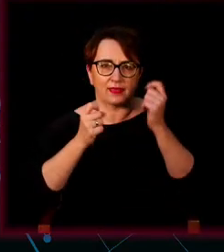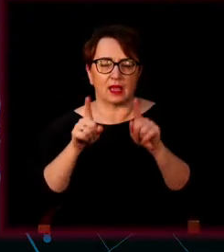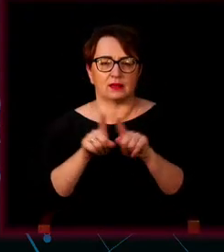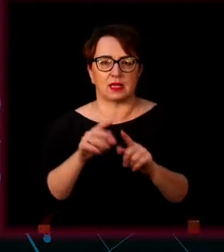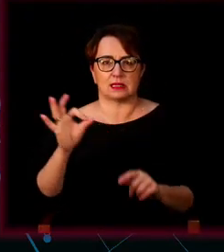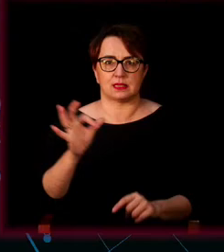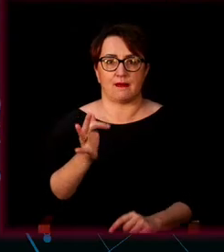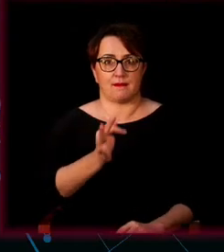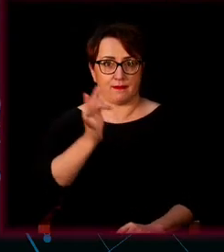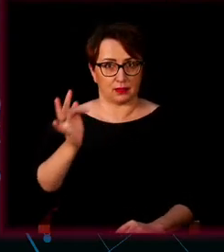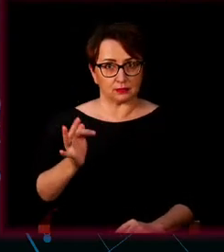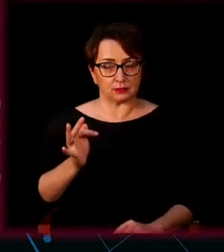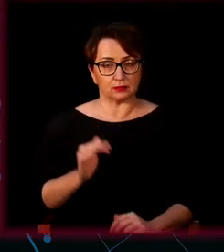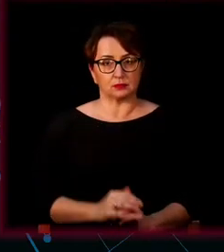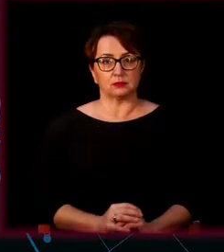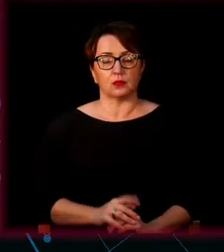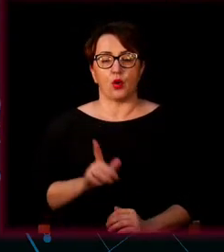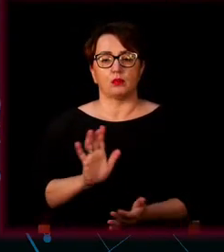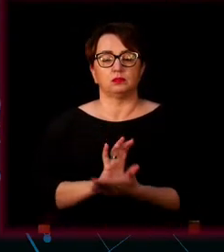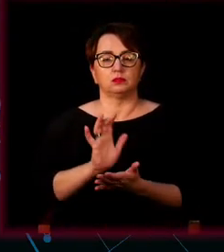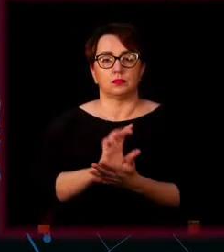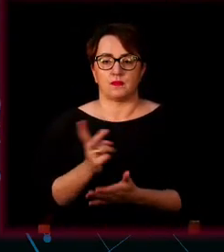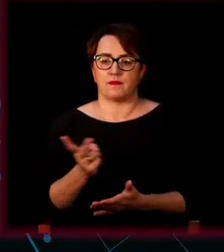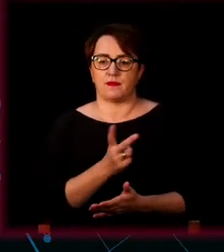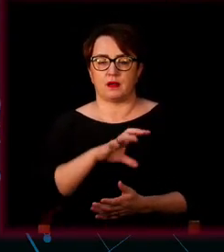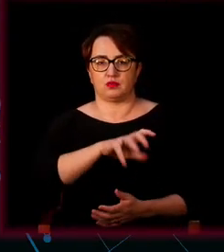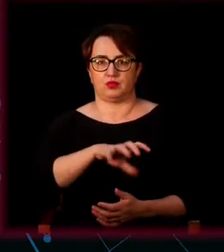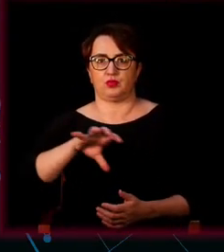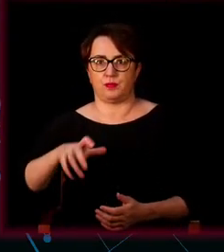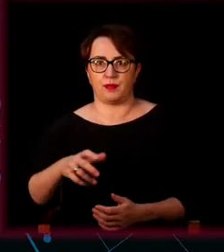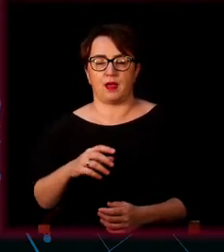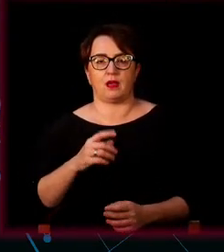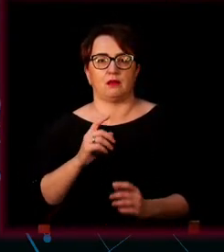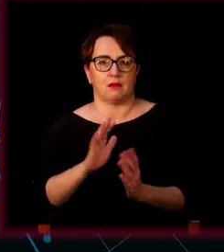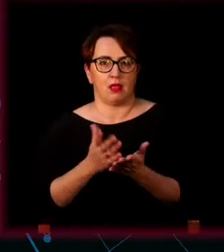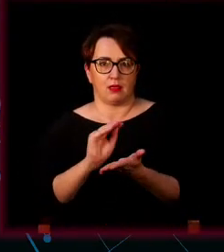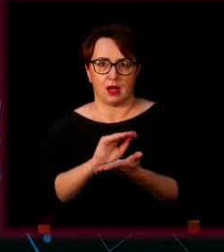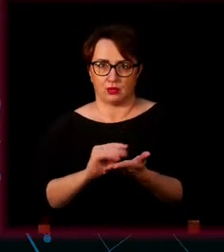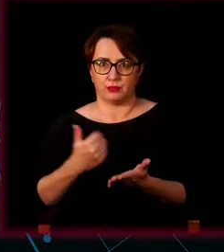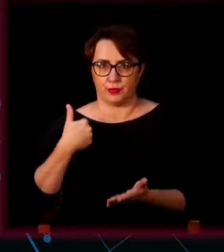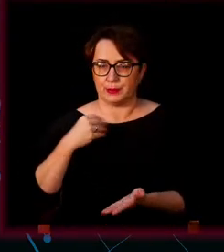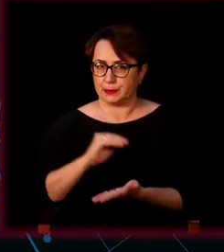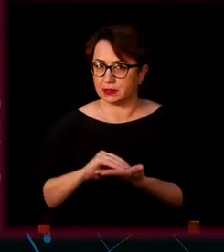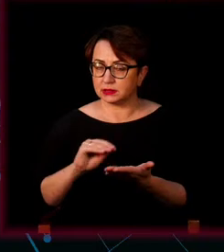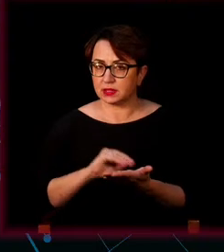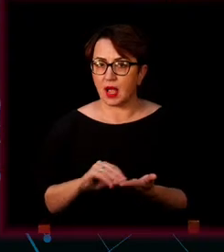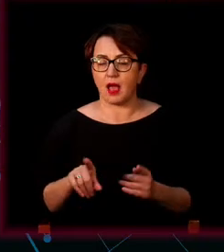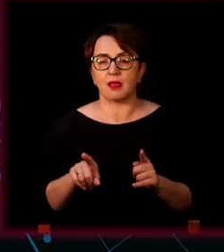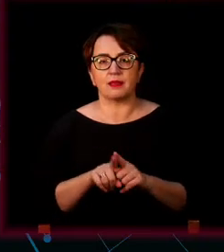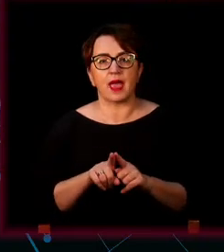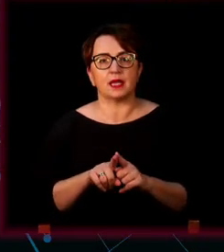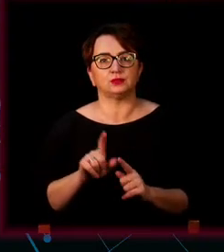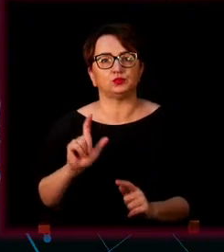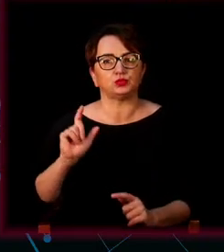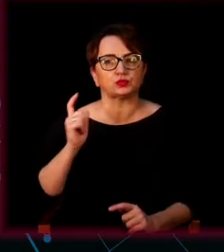fiction. Publikowała w tych dwóch przede wszystkim gatunkach, ale też przede wszystkim jako